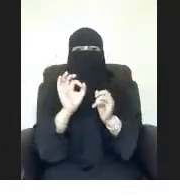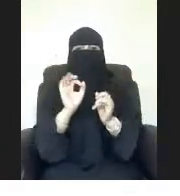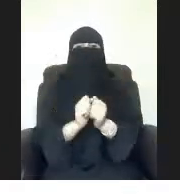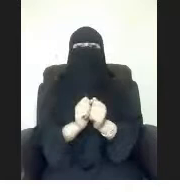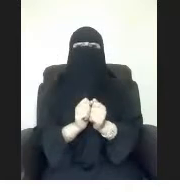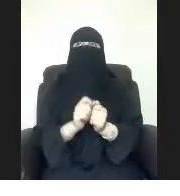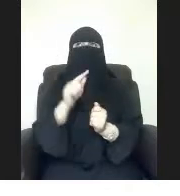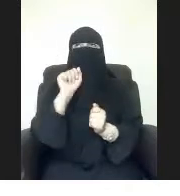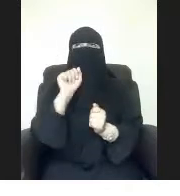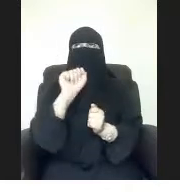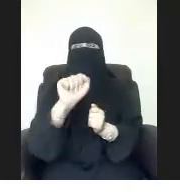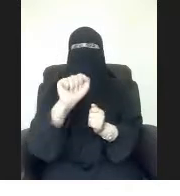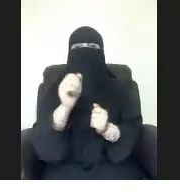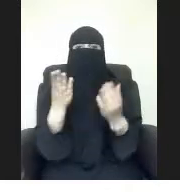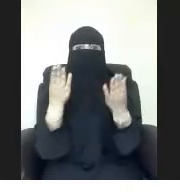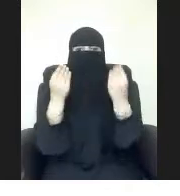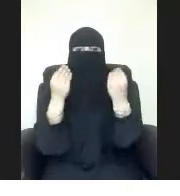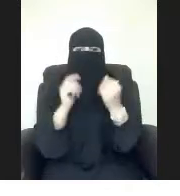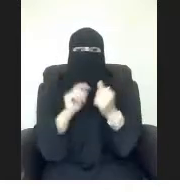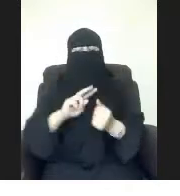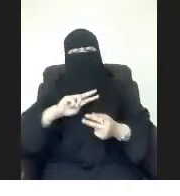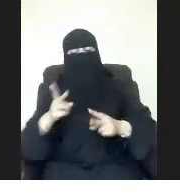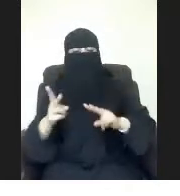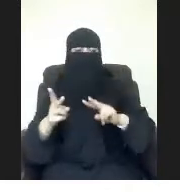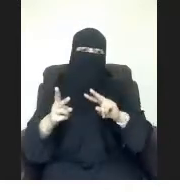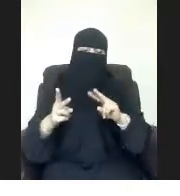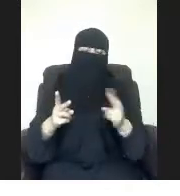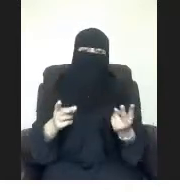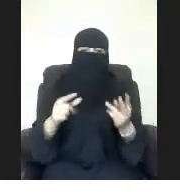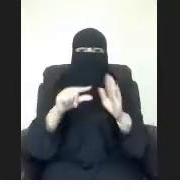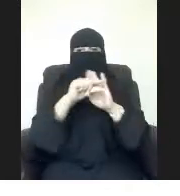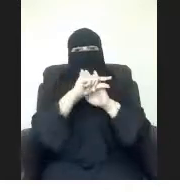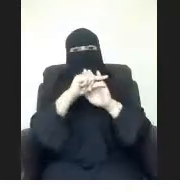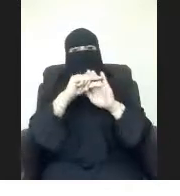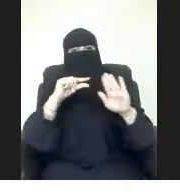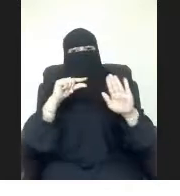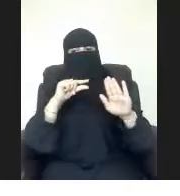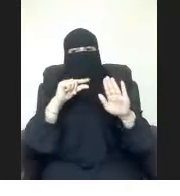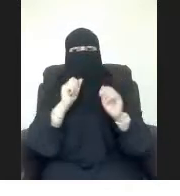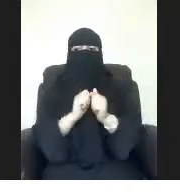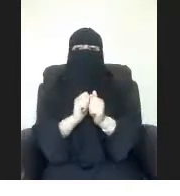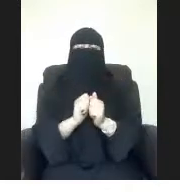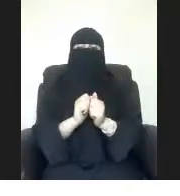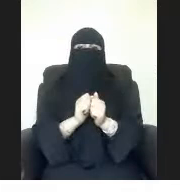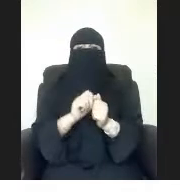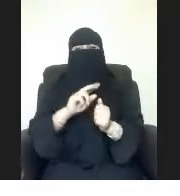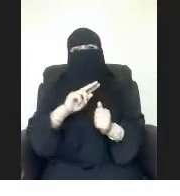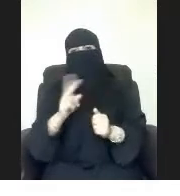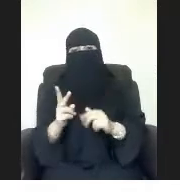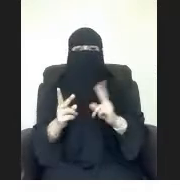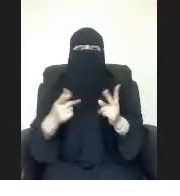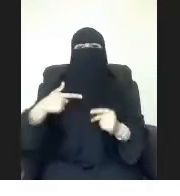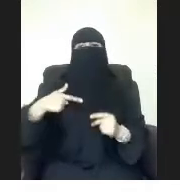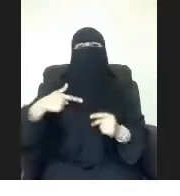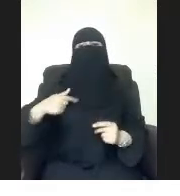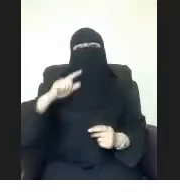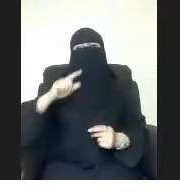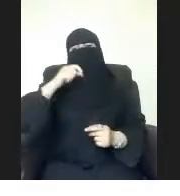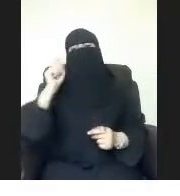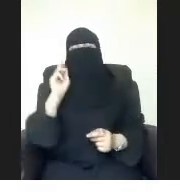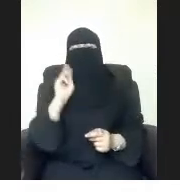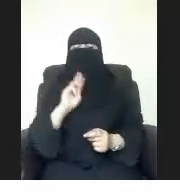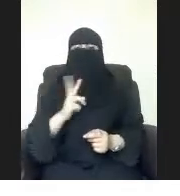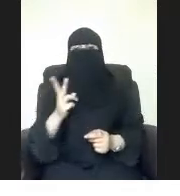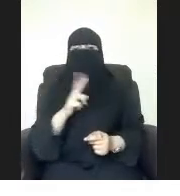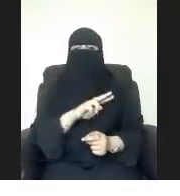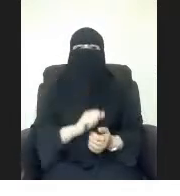اختلاف المصطلح، أما أن نقول distance learning أو نقول virtual learning على سبيل المثال،